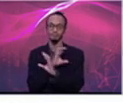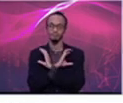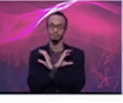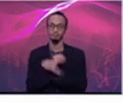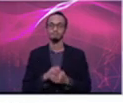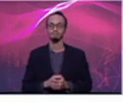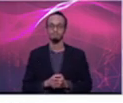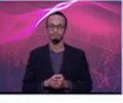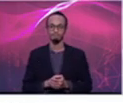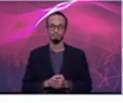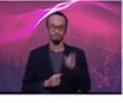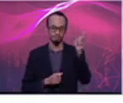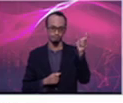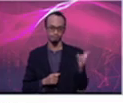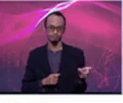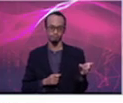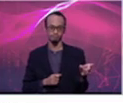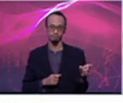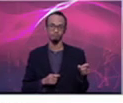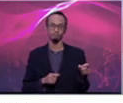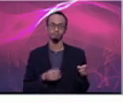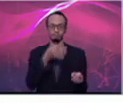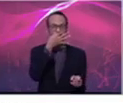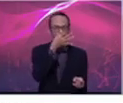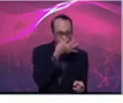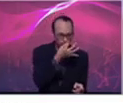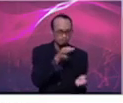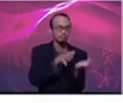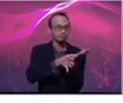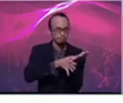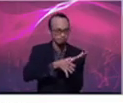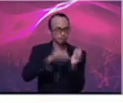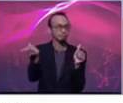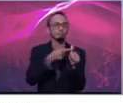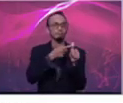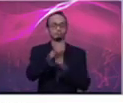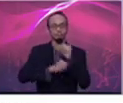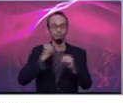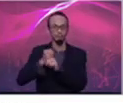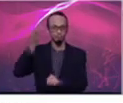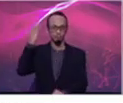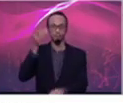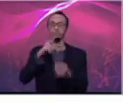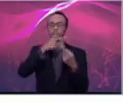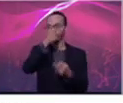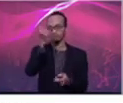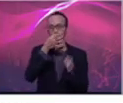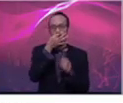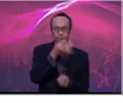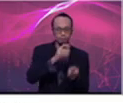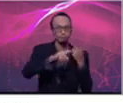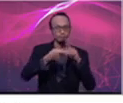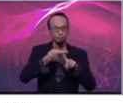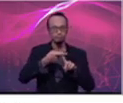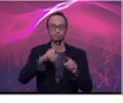tercinta Amir bukan nama sebenar terjebak dengan dadah buat kali pertama tahun lalu akibat pengaruh Rakan